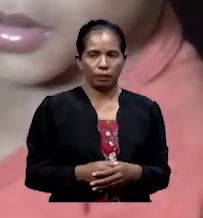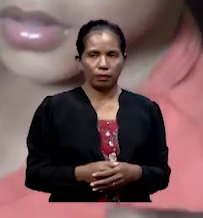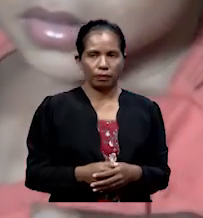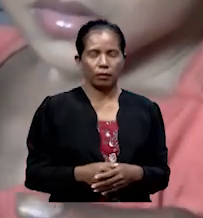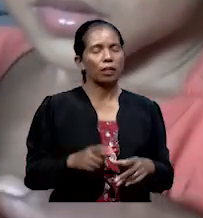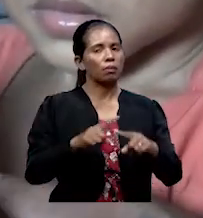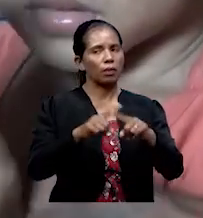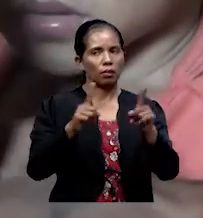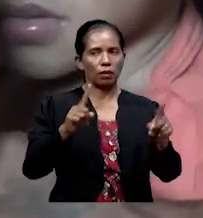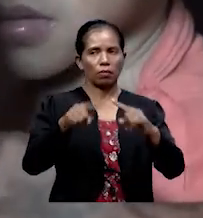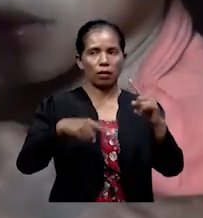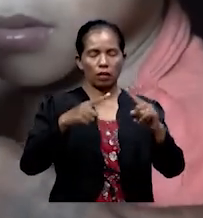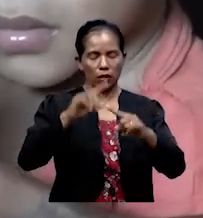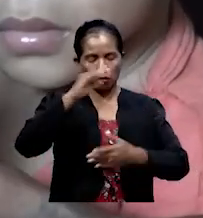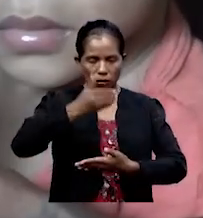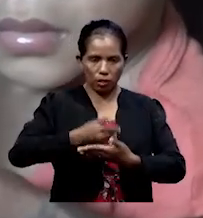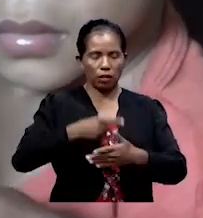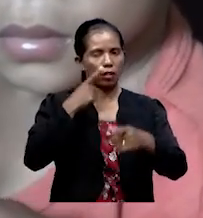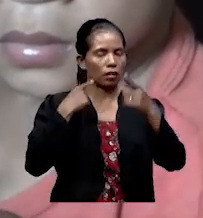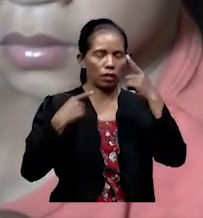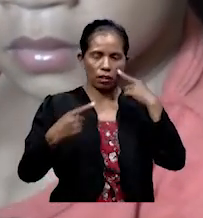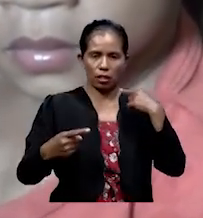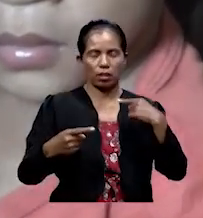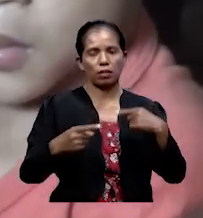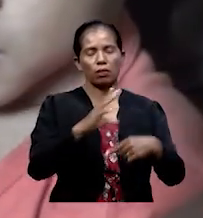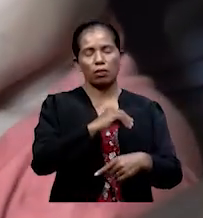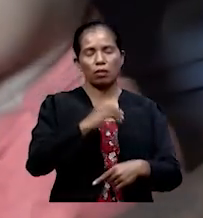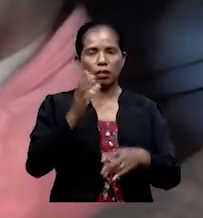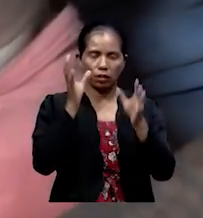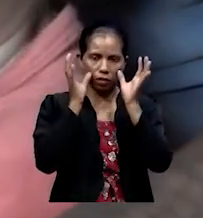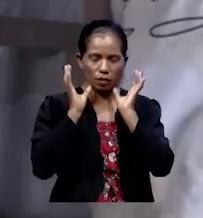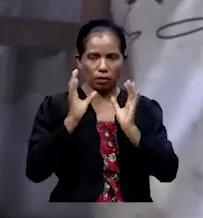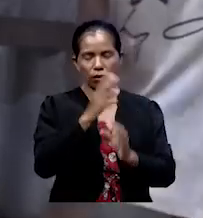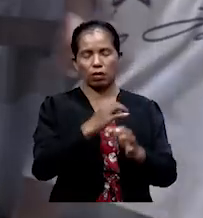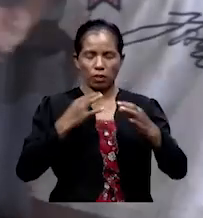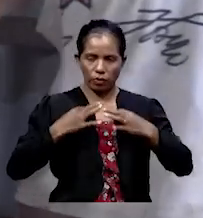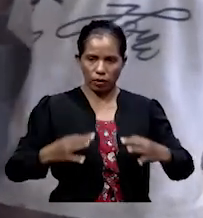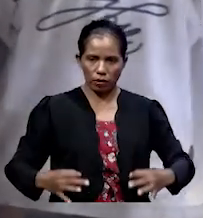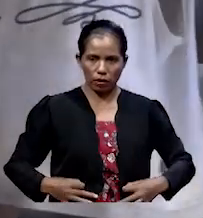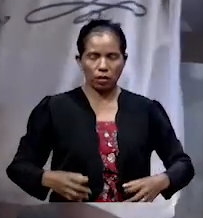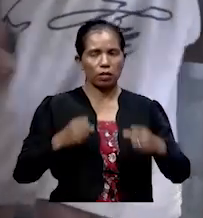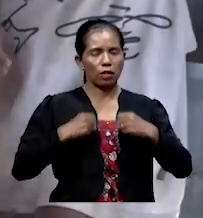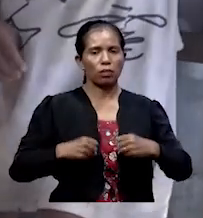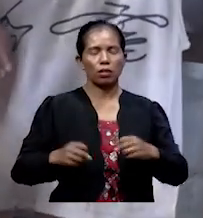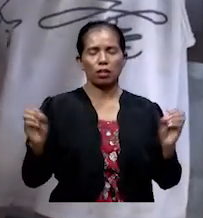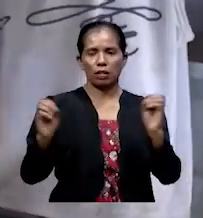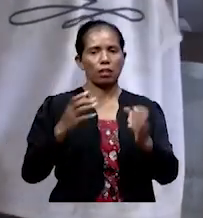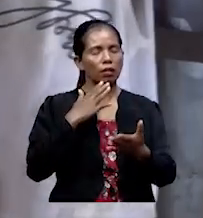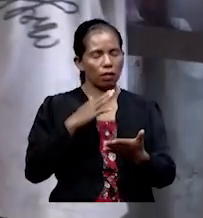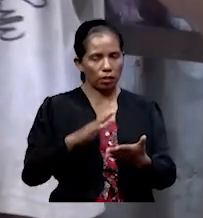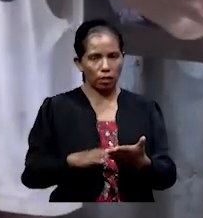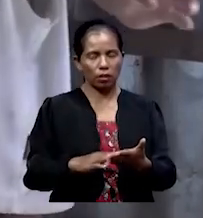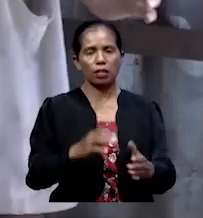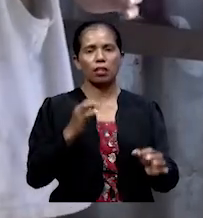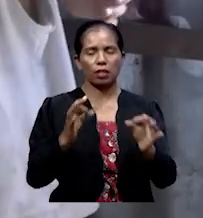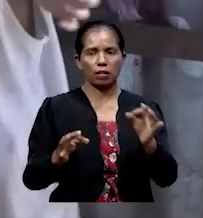Maybe banyira uang sira tanis, uang sira halerik, no uang sira ne kondisyon fiziko o saúde ne bela estável.